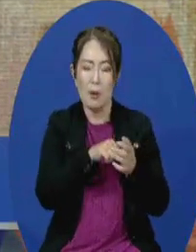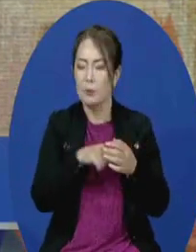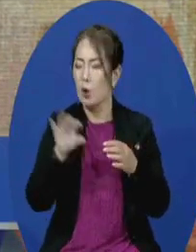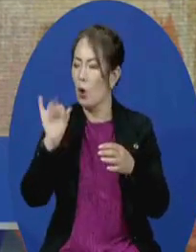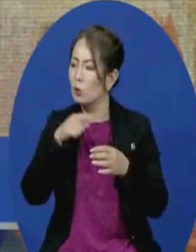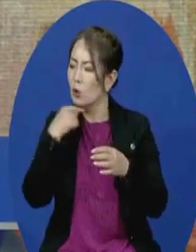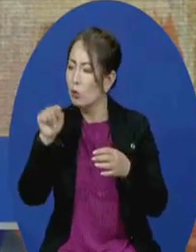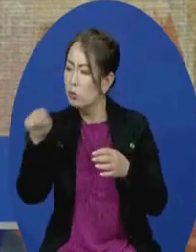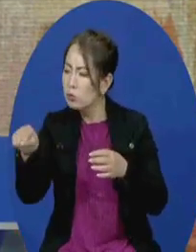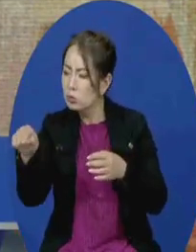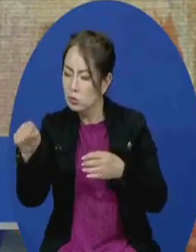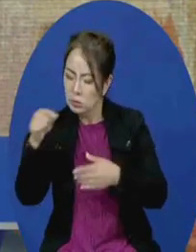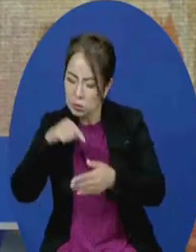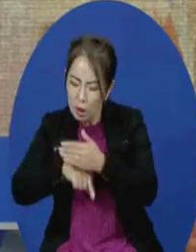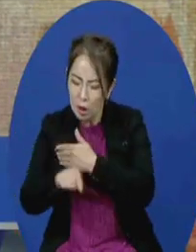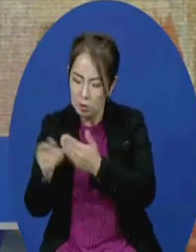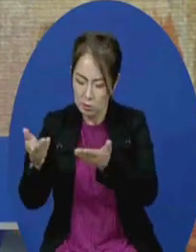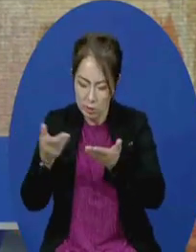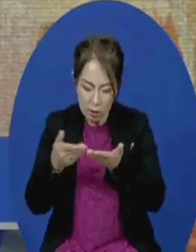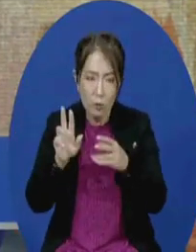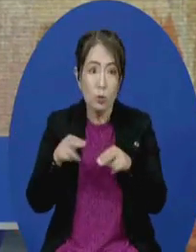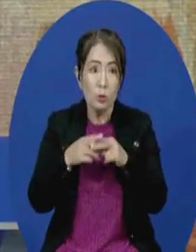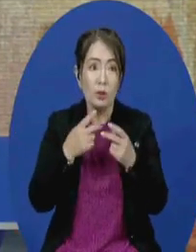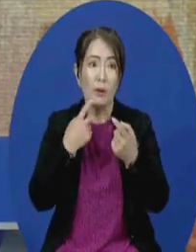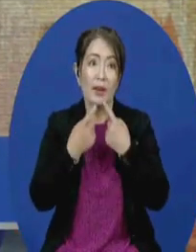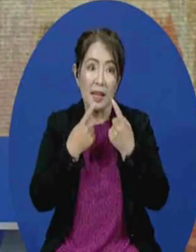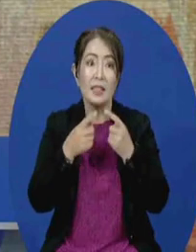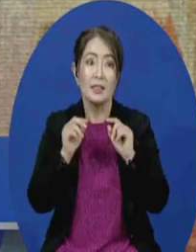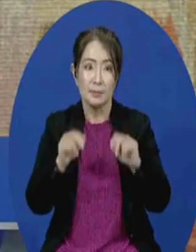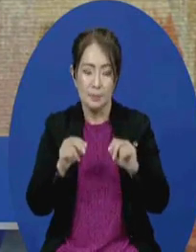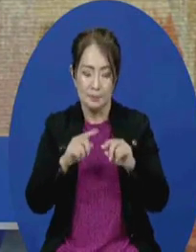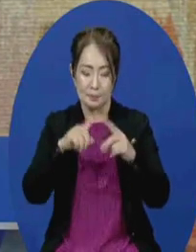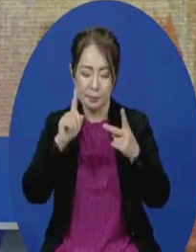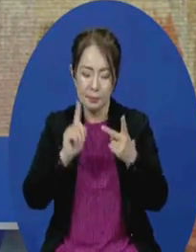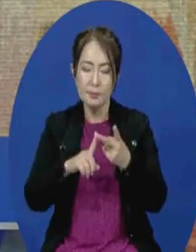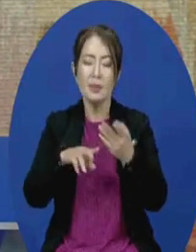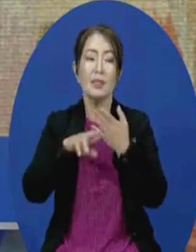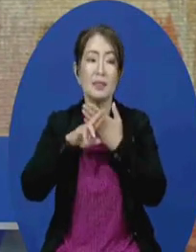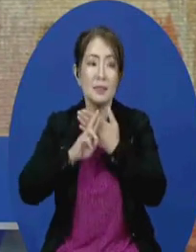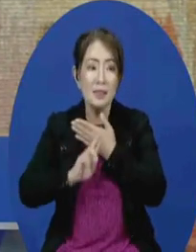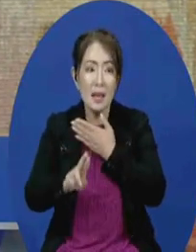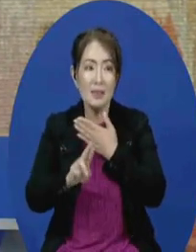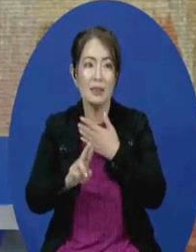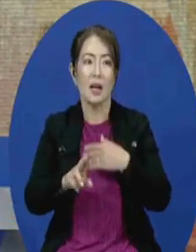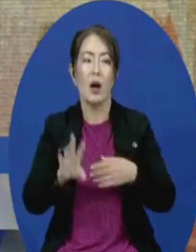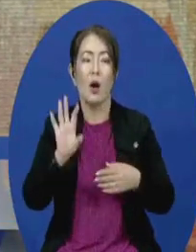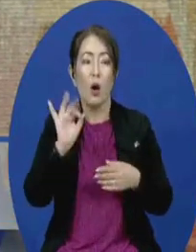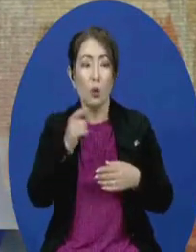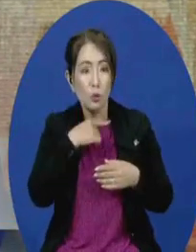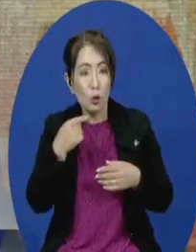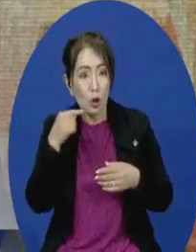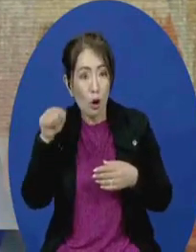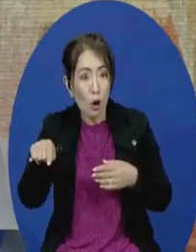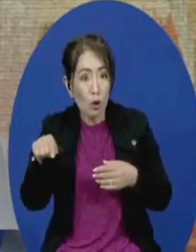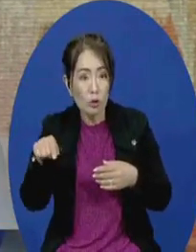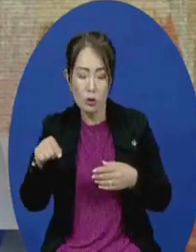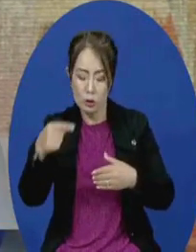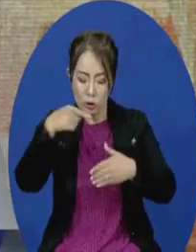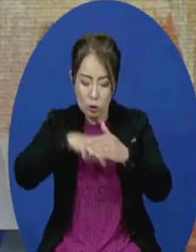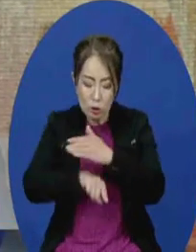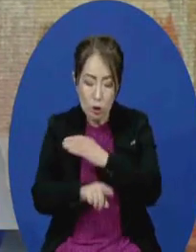толгойн төвүүд цаашдаа авч хэлэлцэн. Мөн цаашдаа 70-р бүтээн